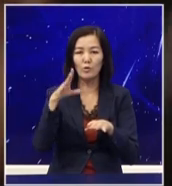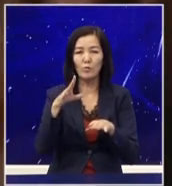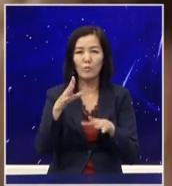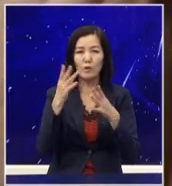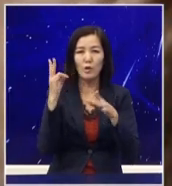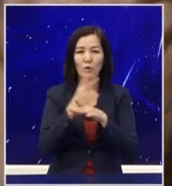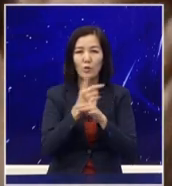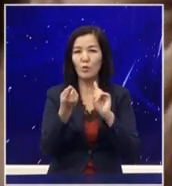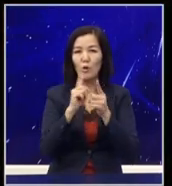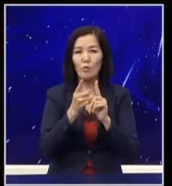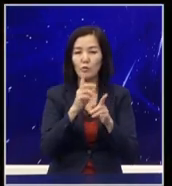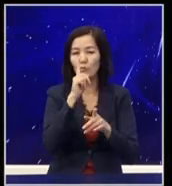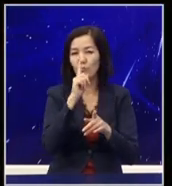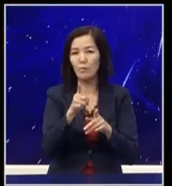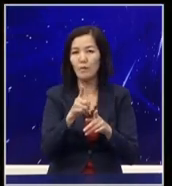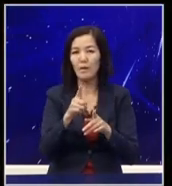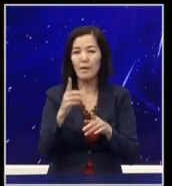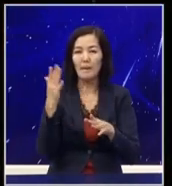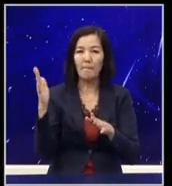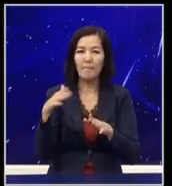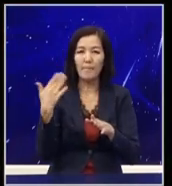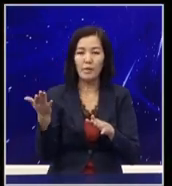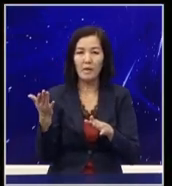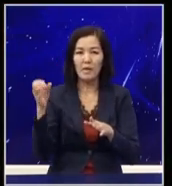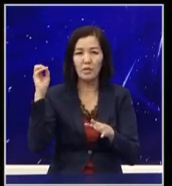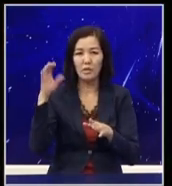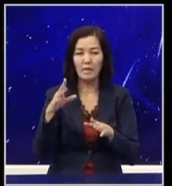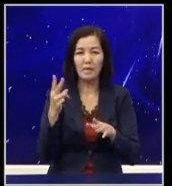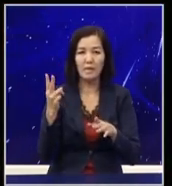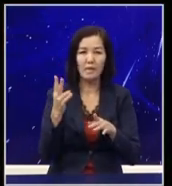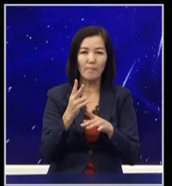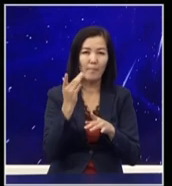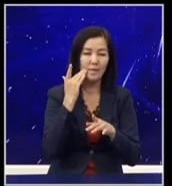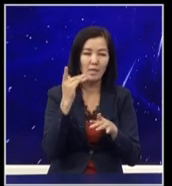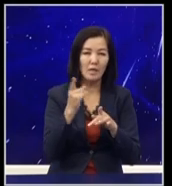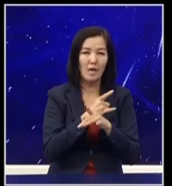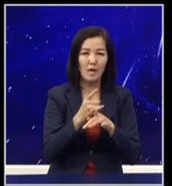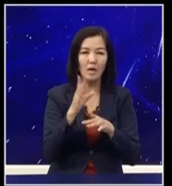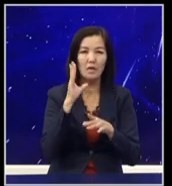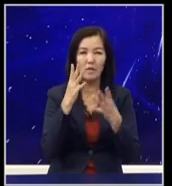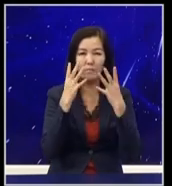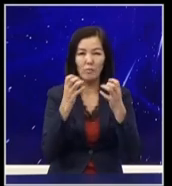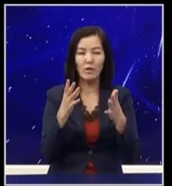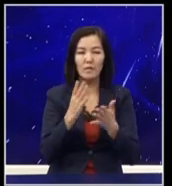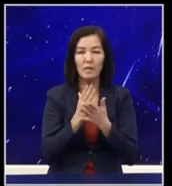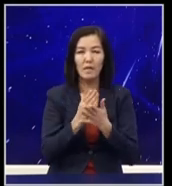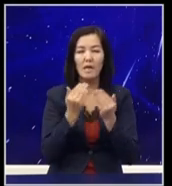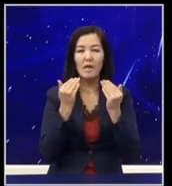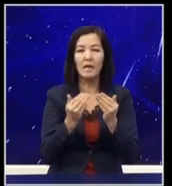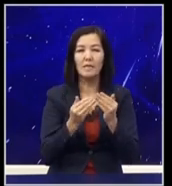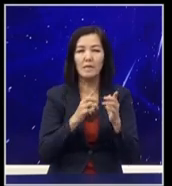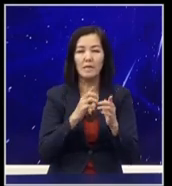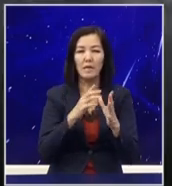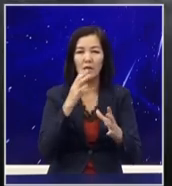тұрмайды. Олардың бір жағы үнемі жарық, ал қарама-қарсы беті ұдайы қараңғы болады дейді ғалымдар. Қазір астрофизиктер